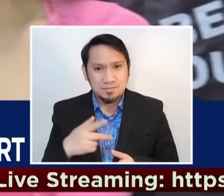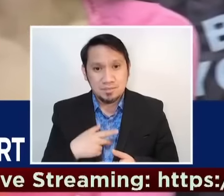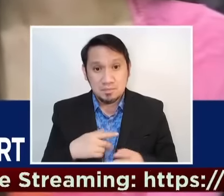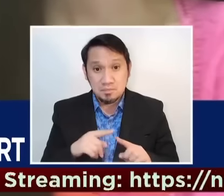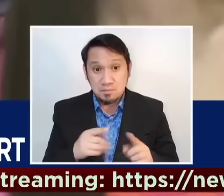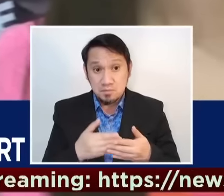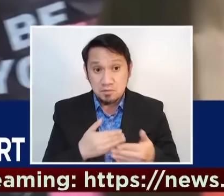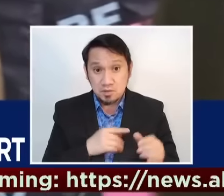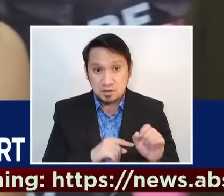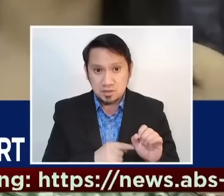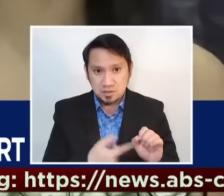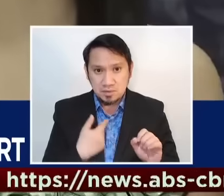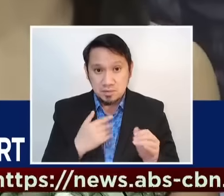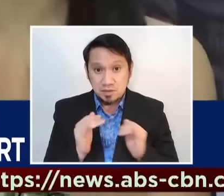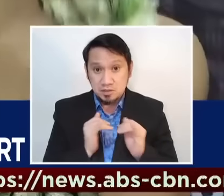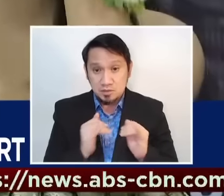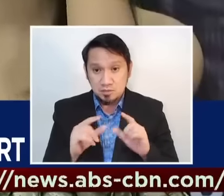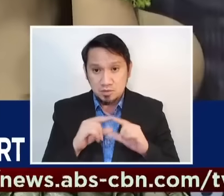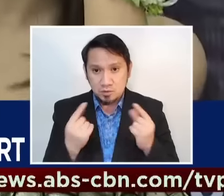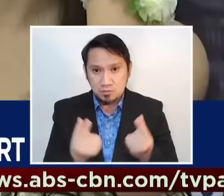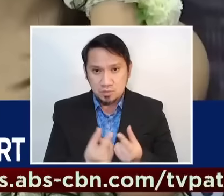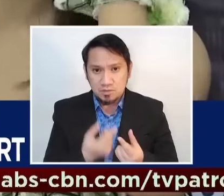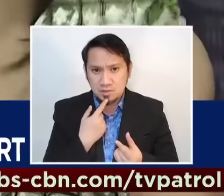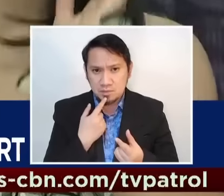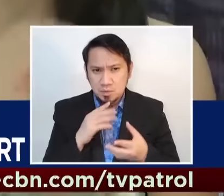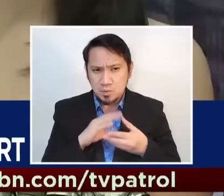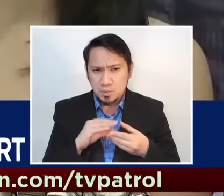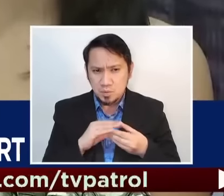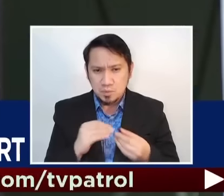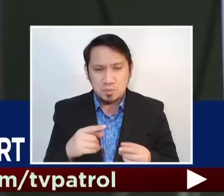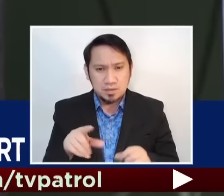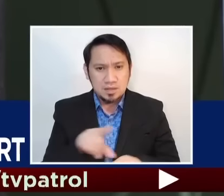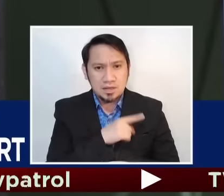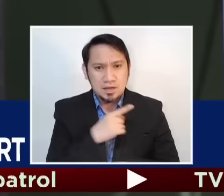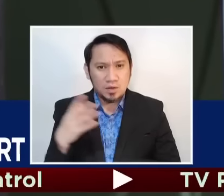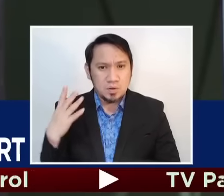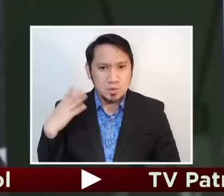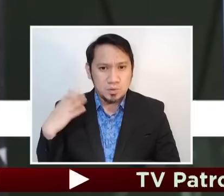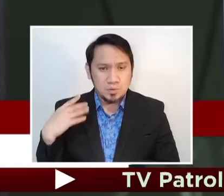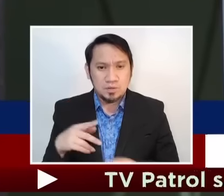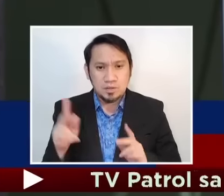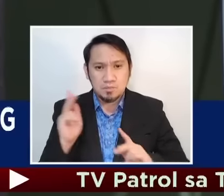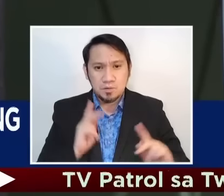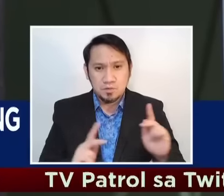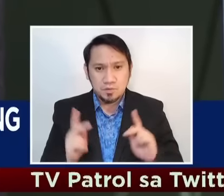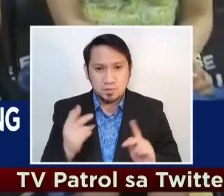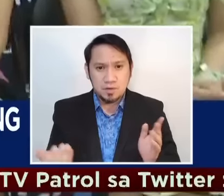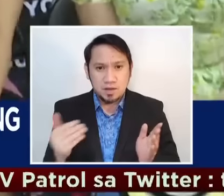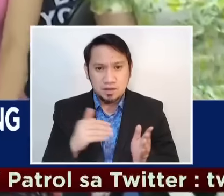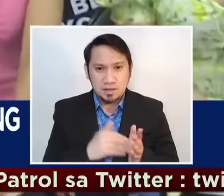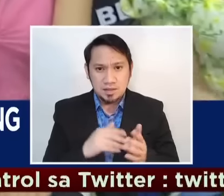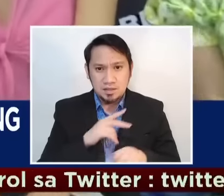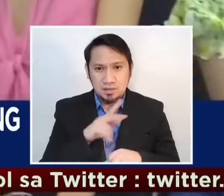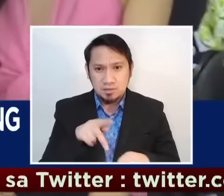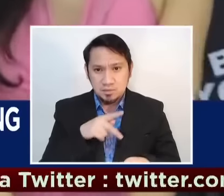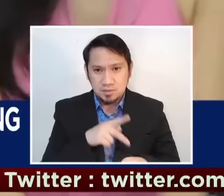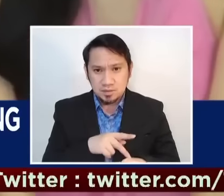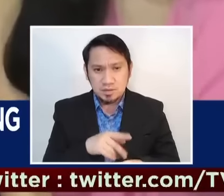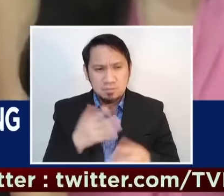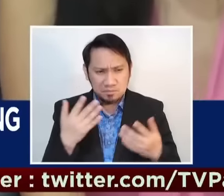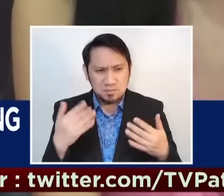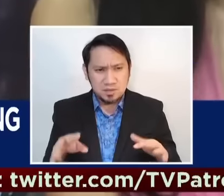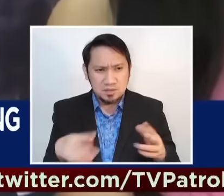naming nakapanayam ang grupo. Kwento nila, matagal nilang hinintay ang pagkakataong makapag-perform ulit sa Pinas. Nakabisita na sa bansa